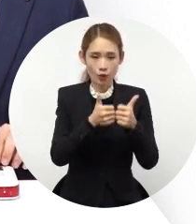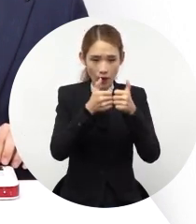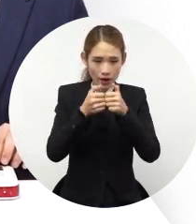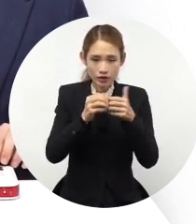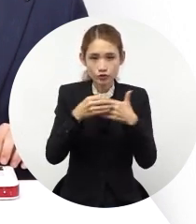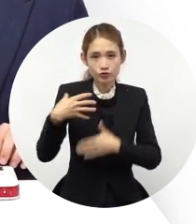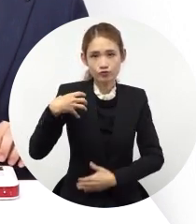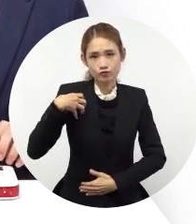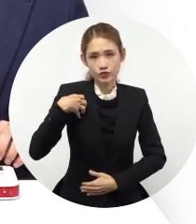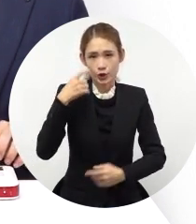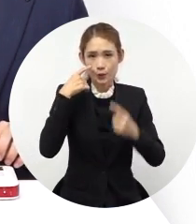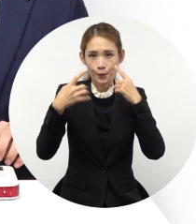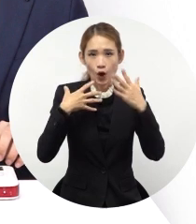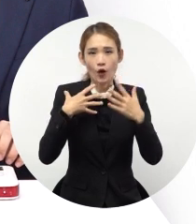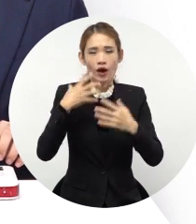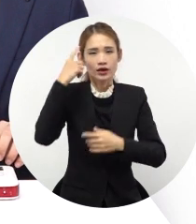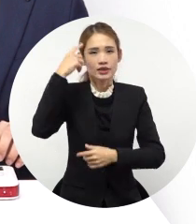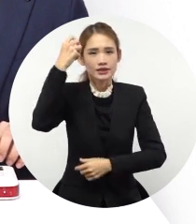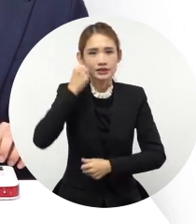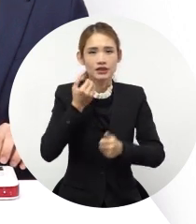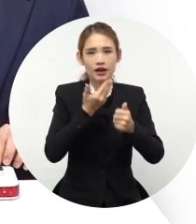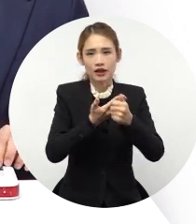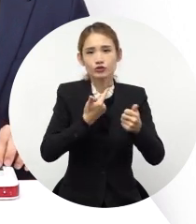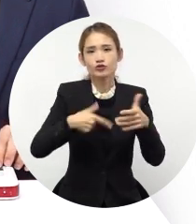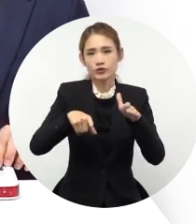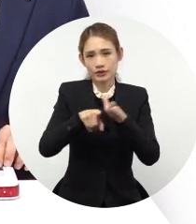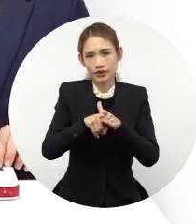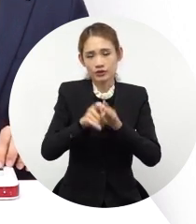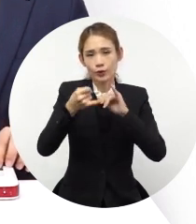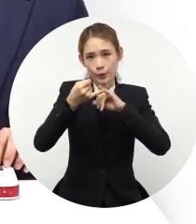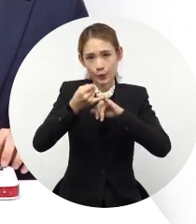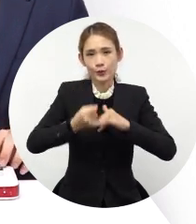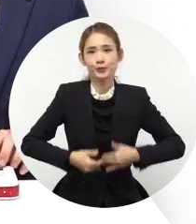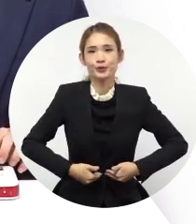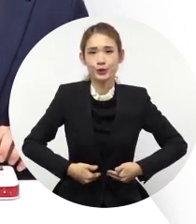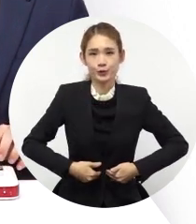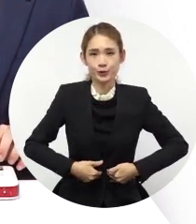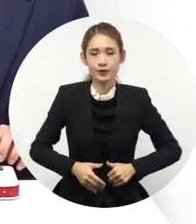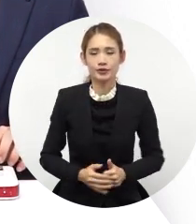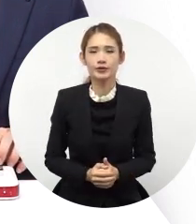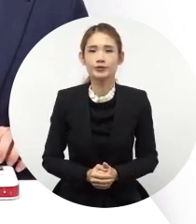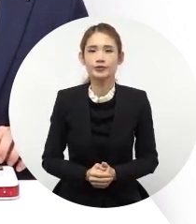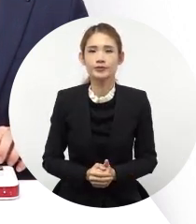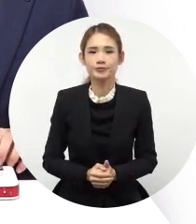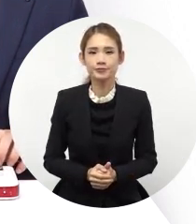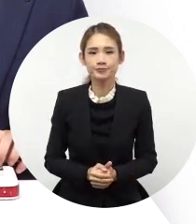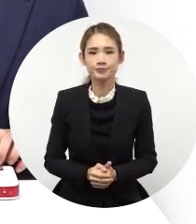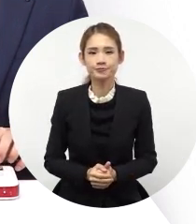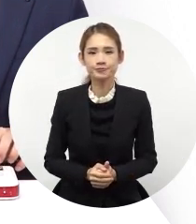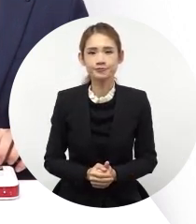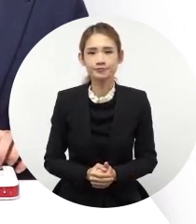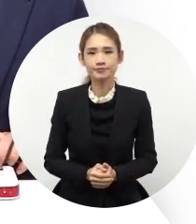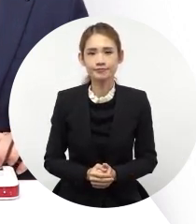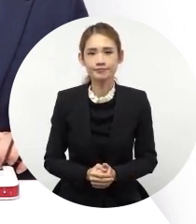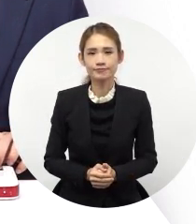회의의 주체자라는 것들을 명확하게 인식하기 위해서 이런 조치들을 꼭 취해주는 게 매우 중요합니다.